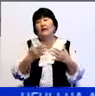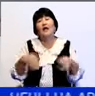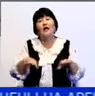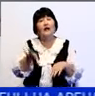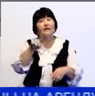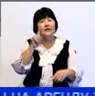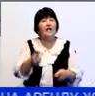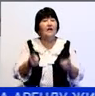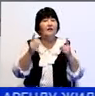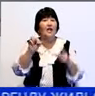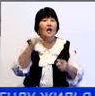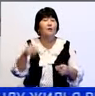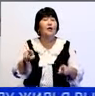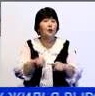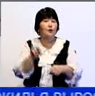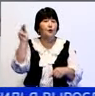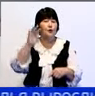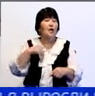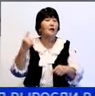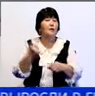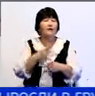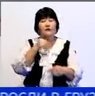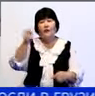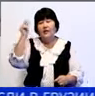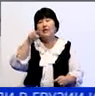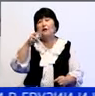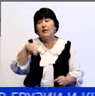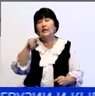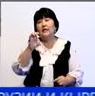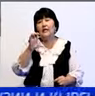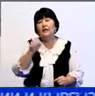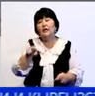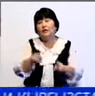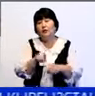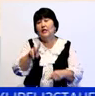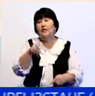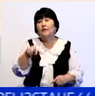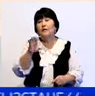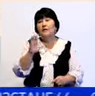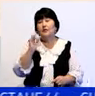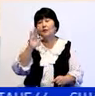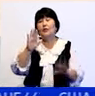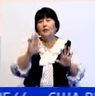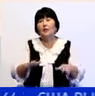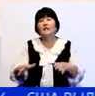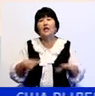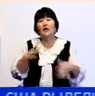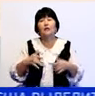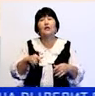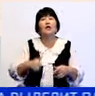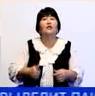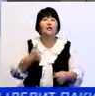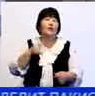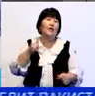вы знаете, великий Абай тоже получил первые свои знания в медресе. Пусть и этот медресе станет местом подготовки